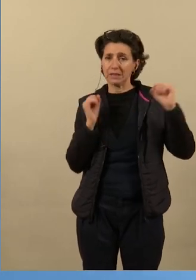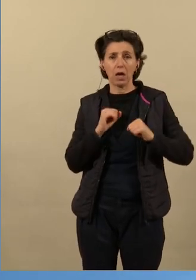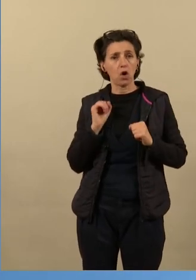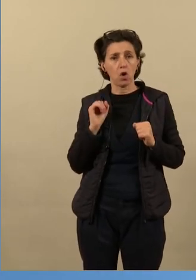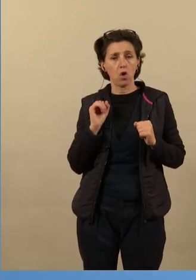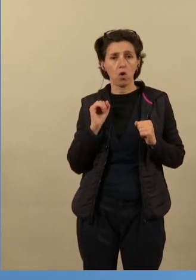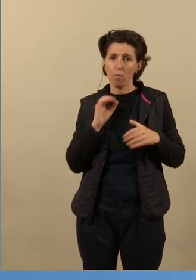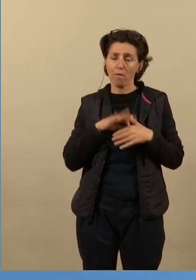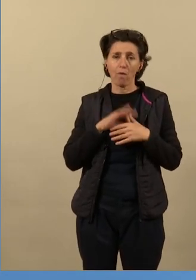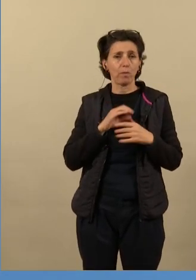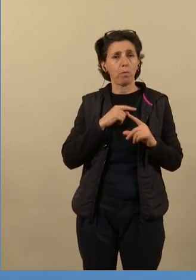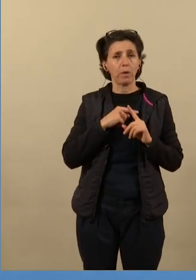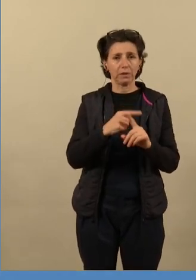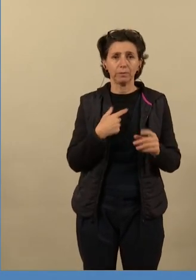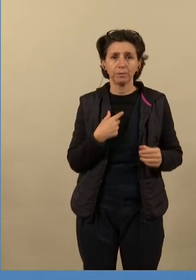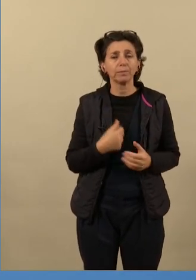autour d'un vote